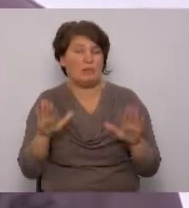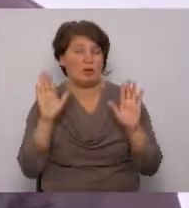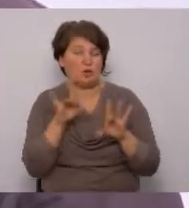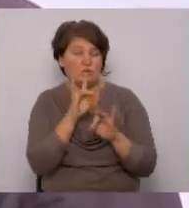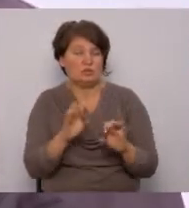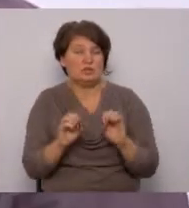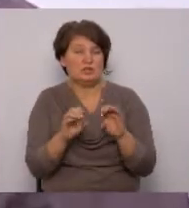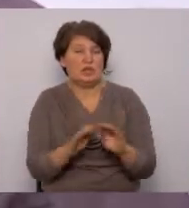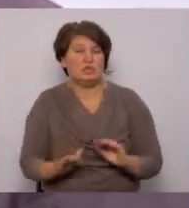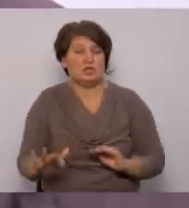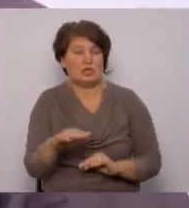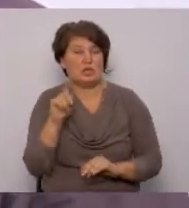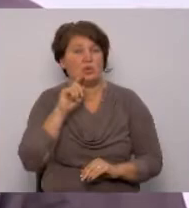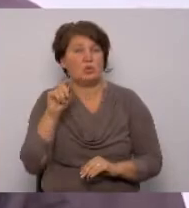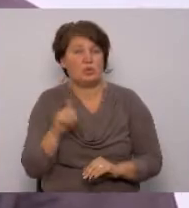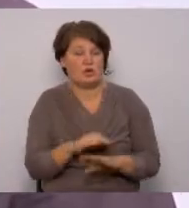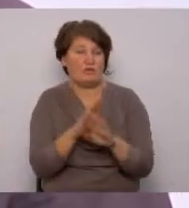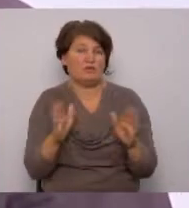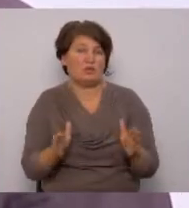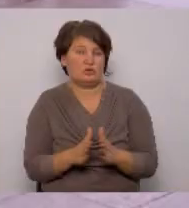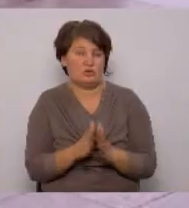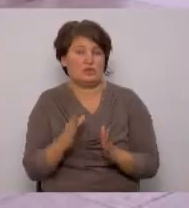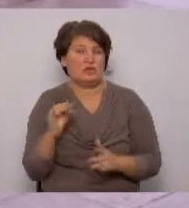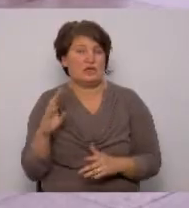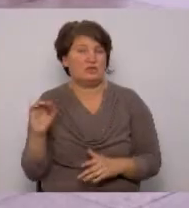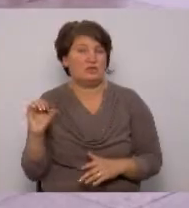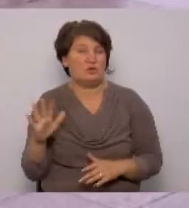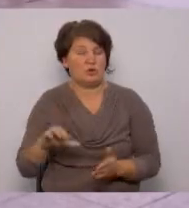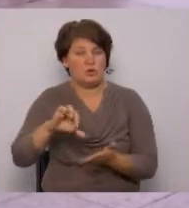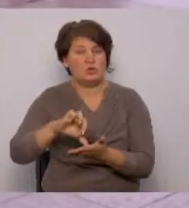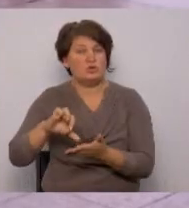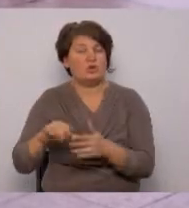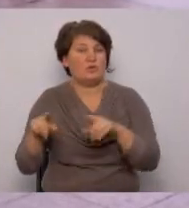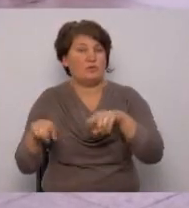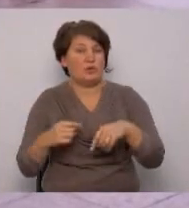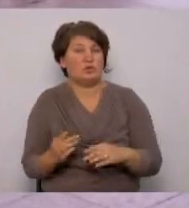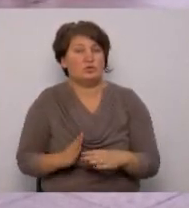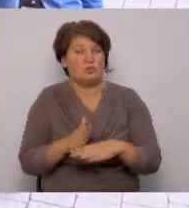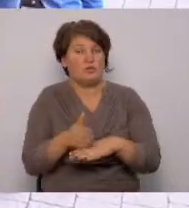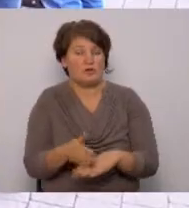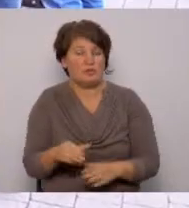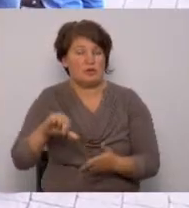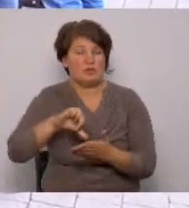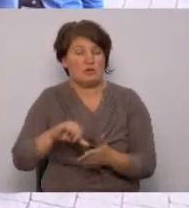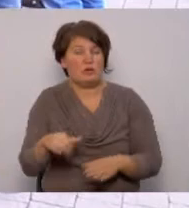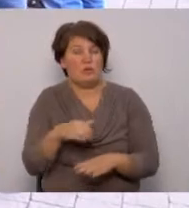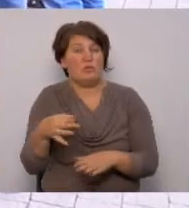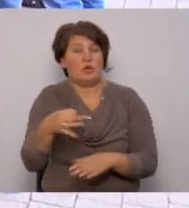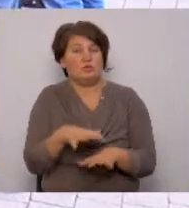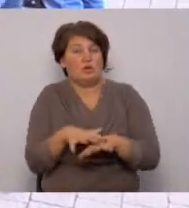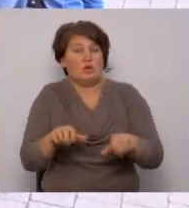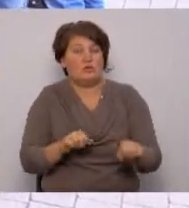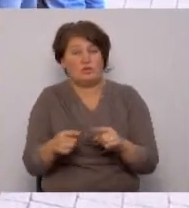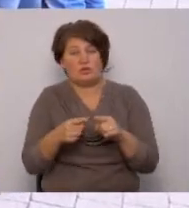здачі територій українських і загалом національних інтересів. Учасники вимагали, аби до них вийшли представники обласної влади. Проте